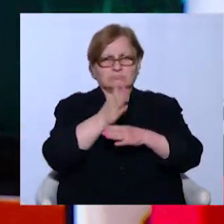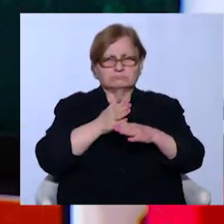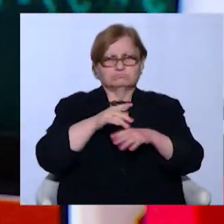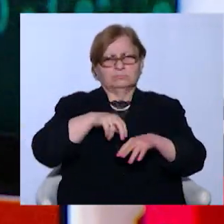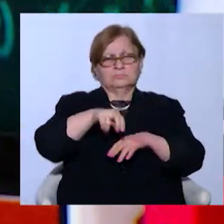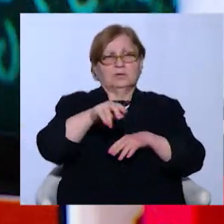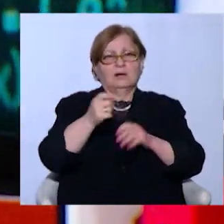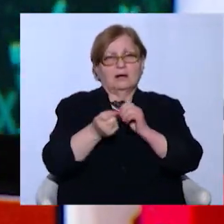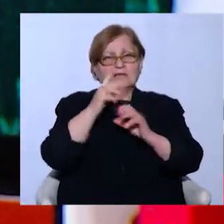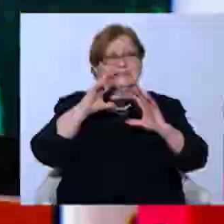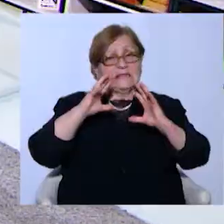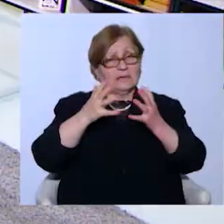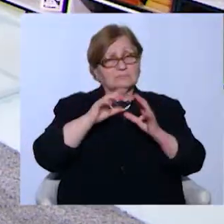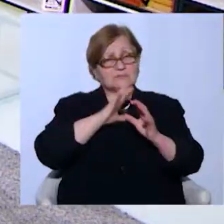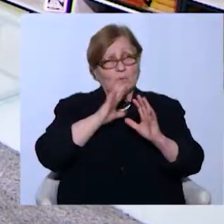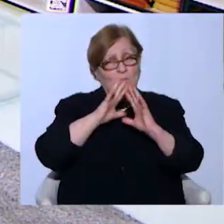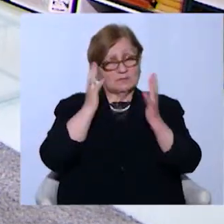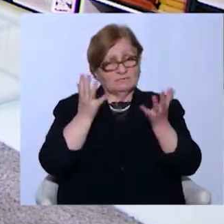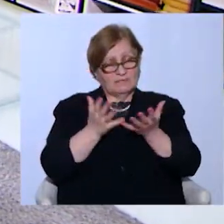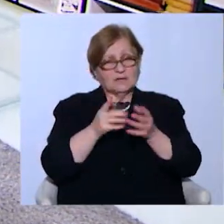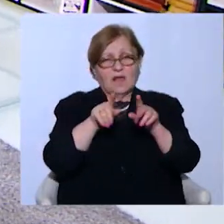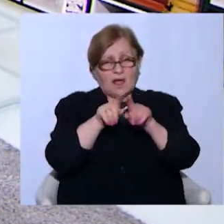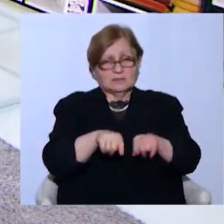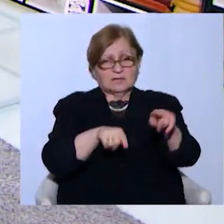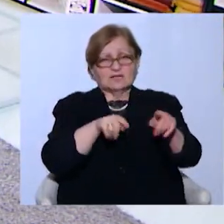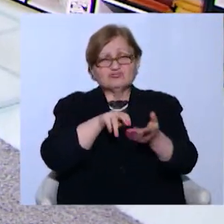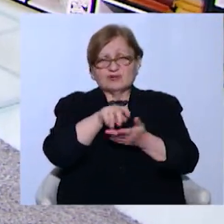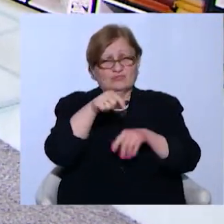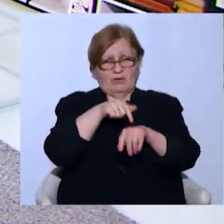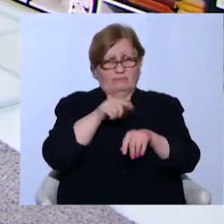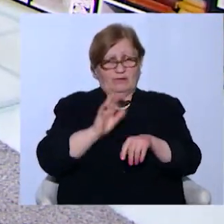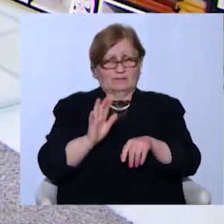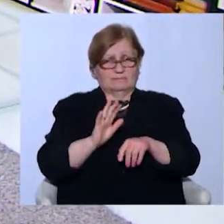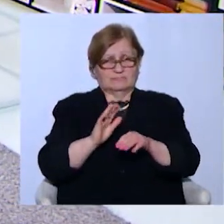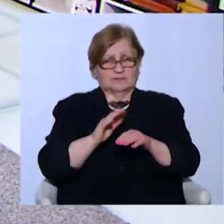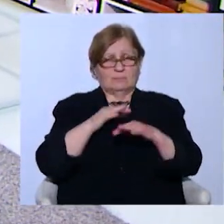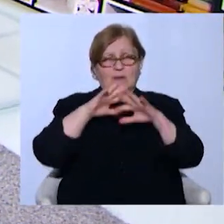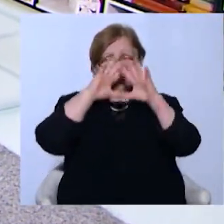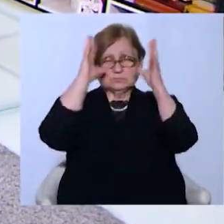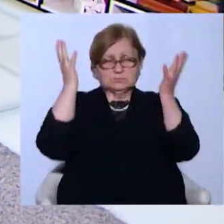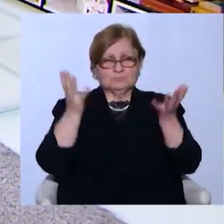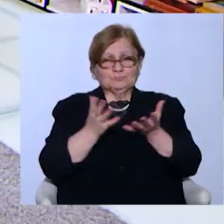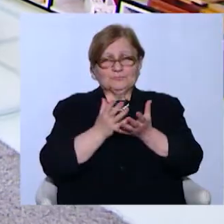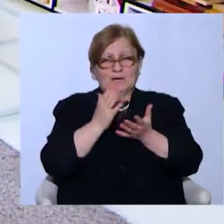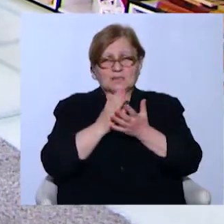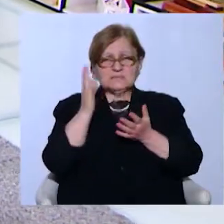აქ სრულებით ვერ აღიქვამს, რომ იგი სივრცეში მოძრაობს. გარდა ამისა, თუ მიაქცევთ